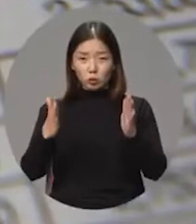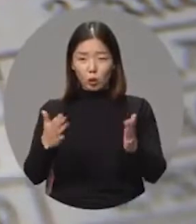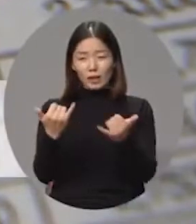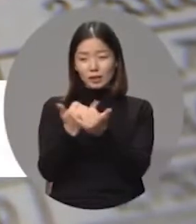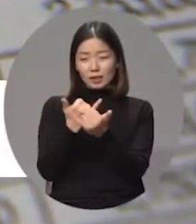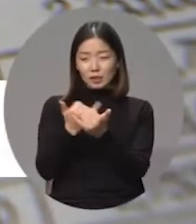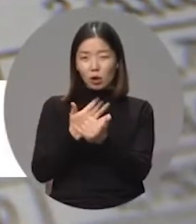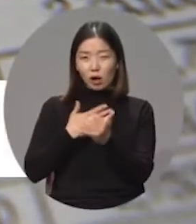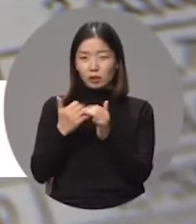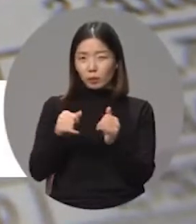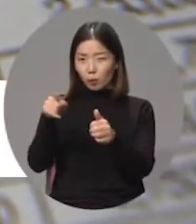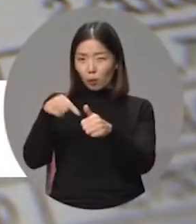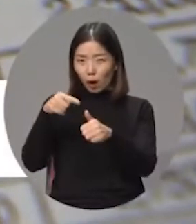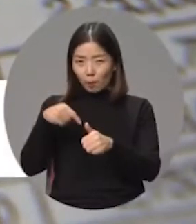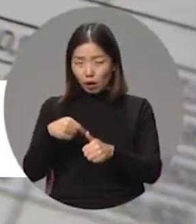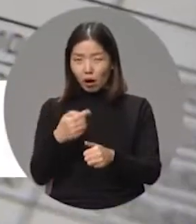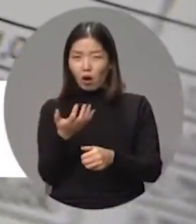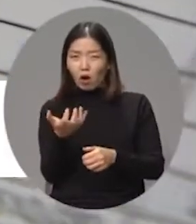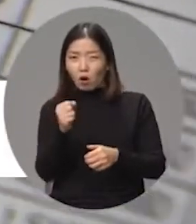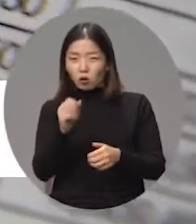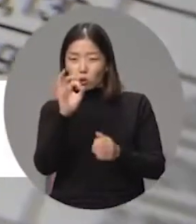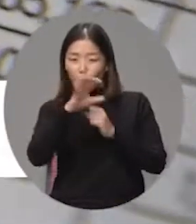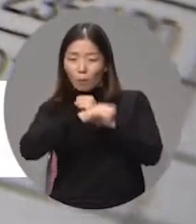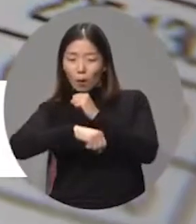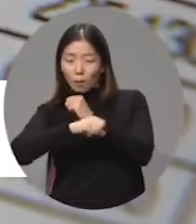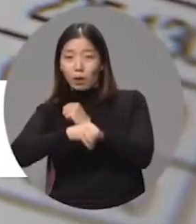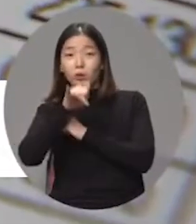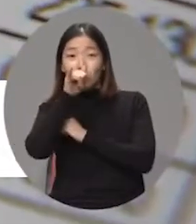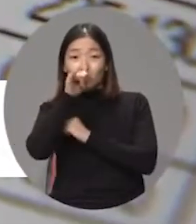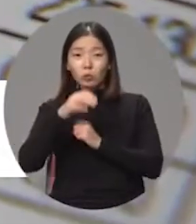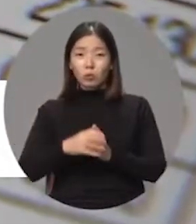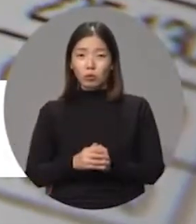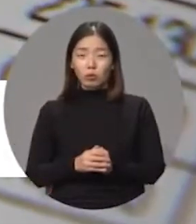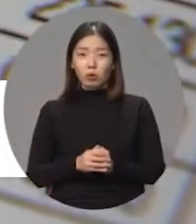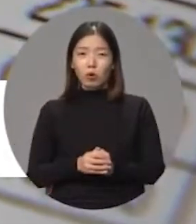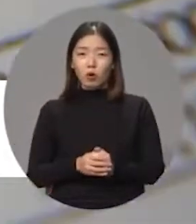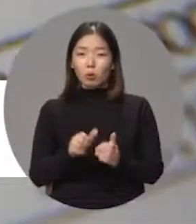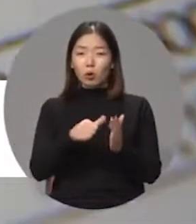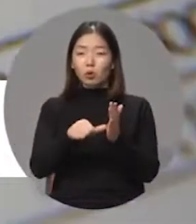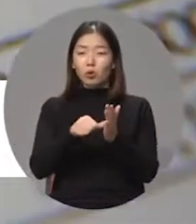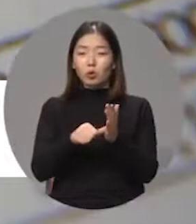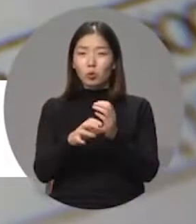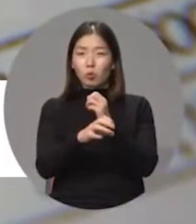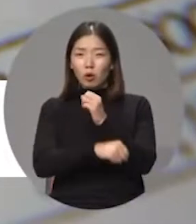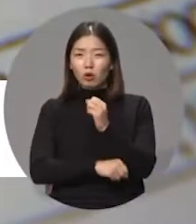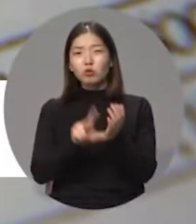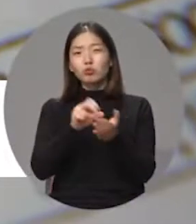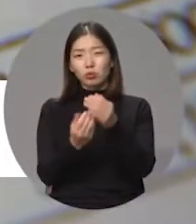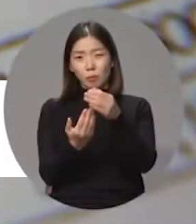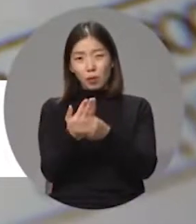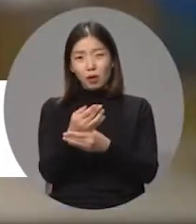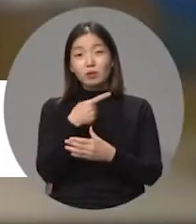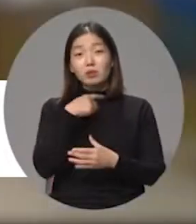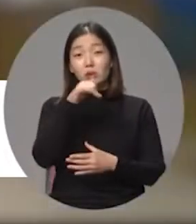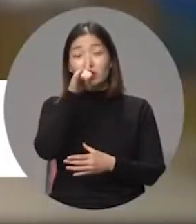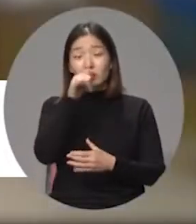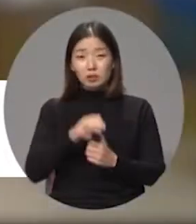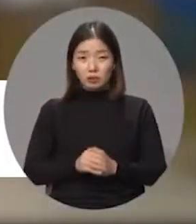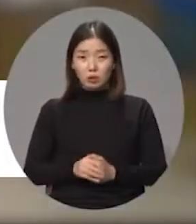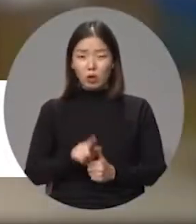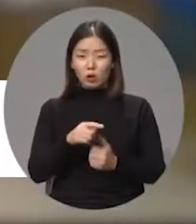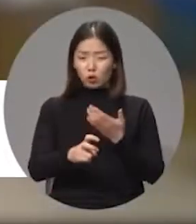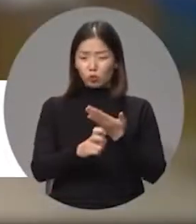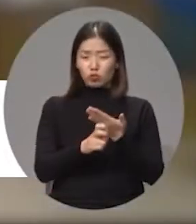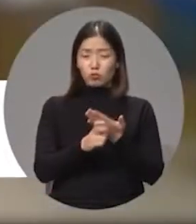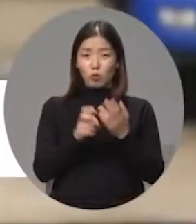친인척을 직원으로 등재해 억대 용역비를 빼돌리는가 하면 억대의 자금을 횡령해 물의를 빚었습니다. 이런